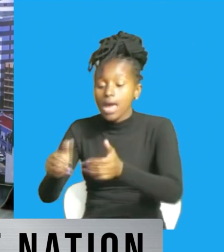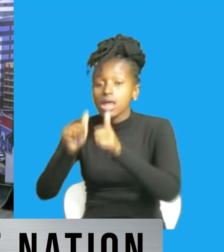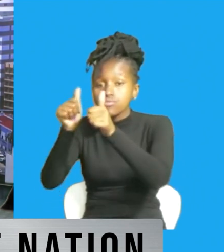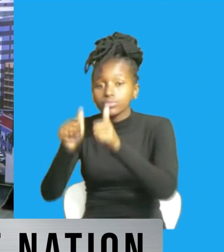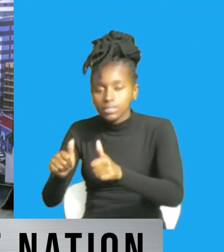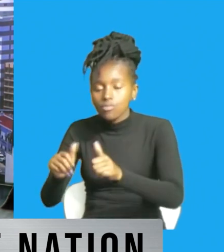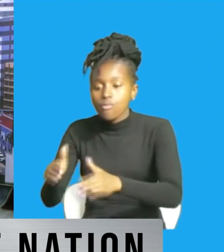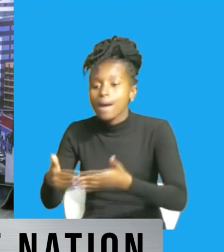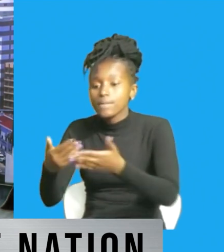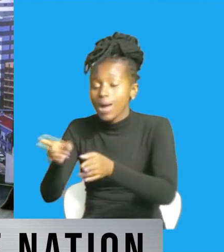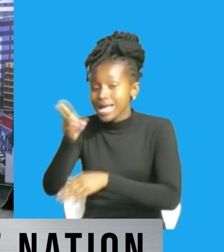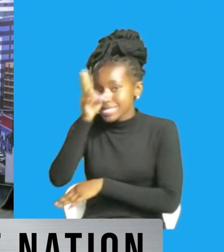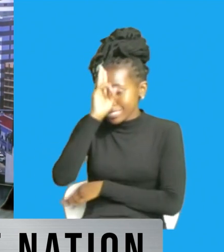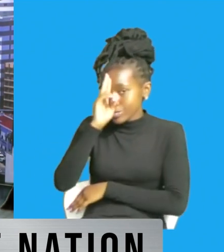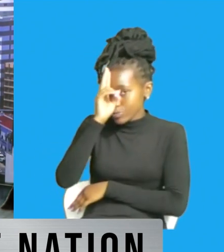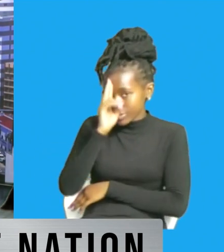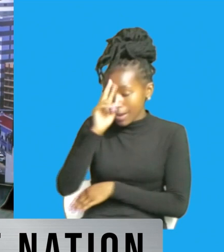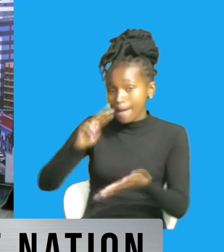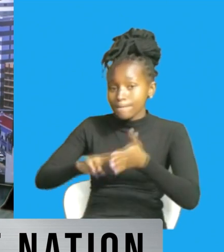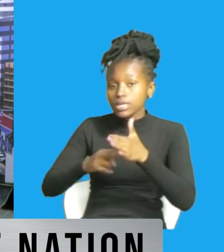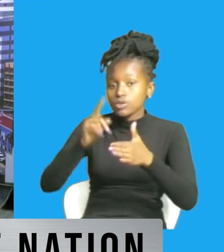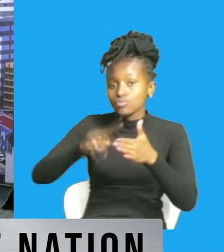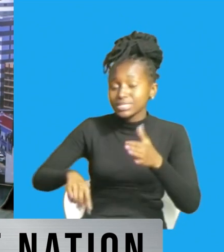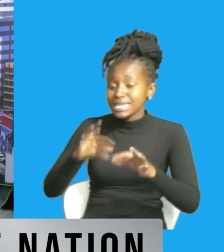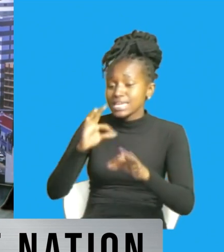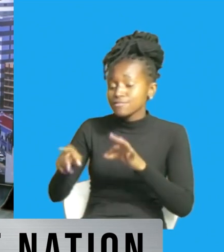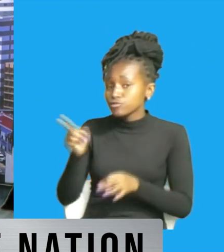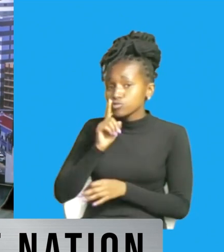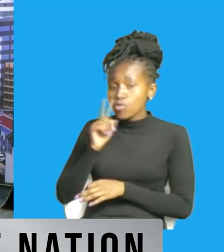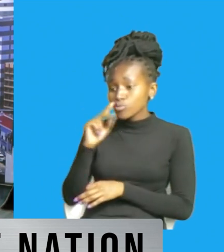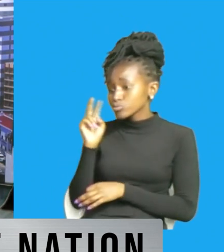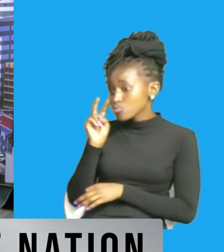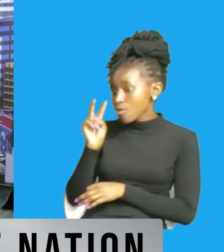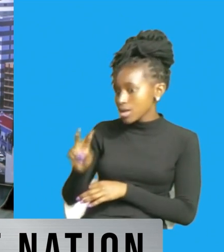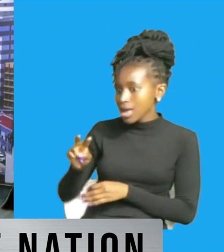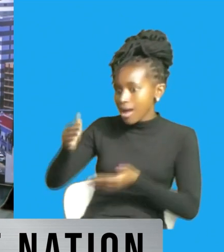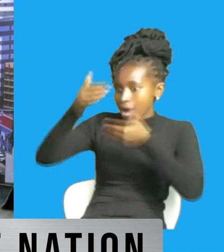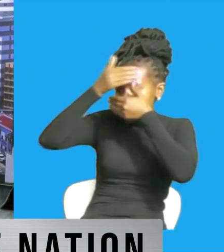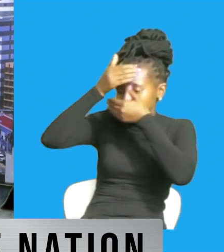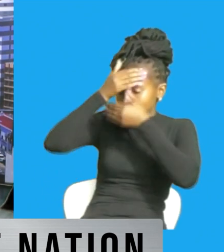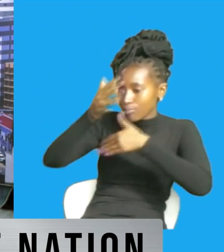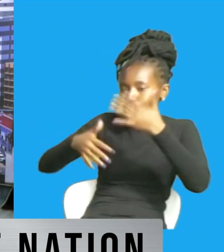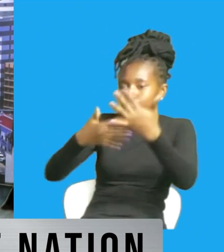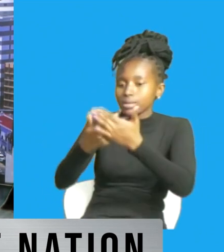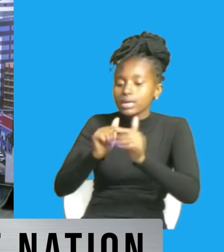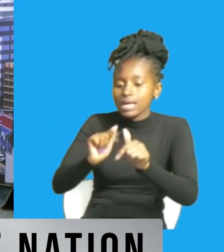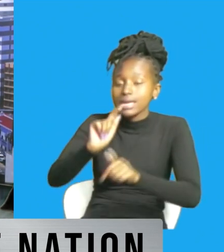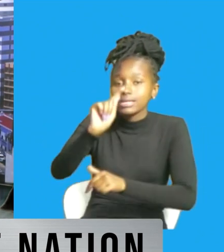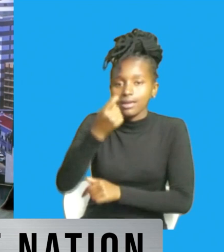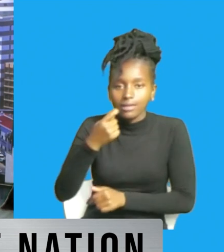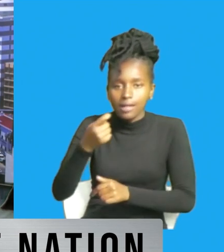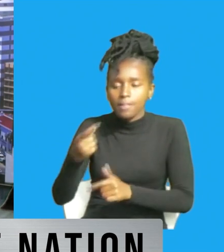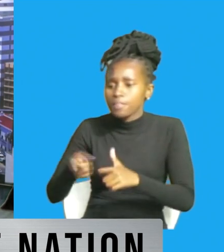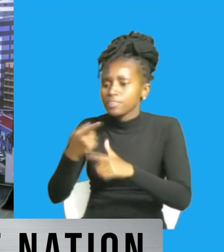iko kama kesho Al-Shabaab watakuja town na wewe unafanya picketing yako, polisi wanafaa